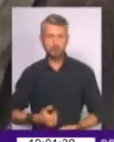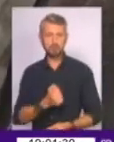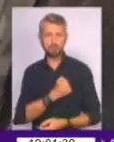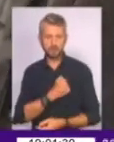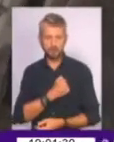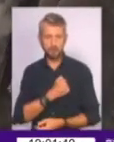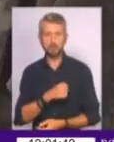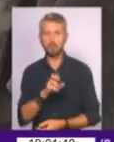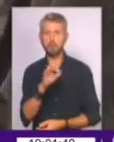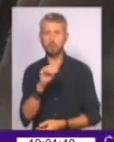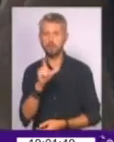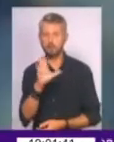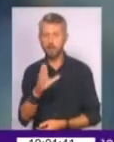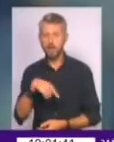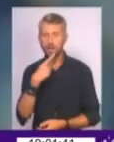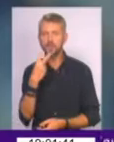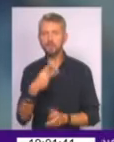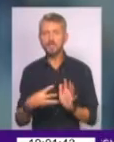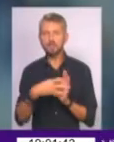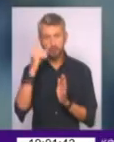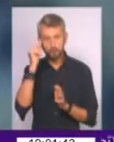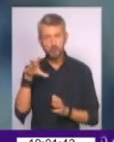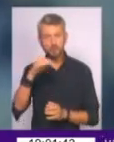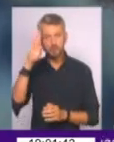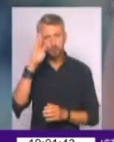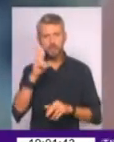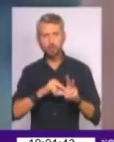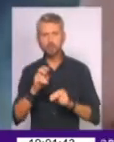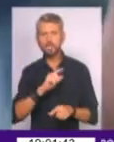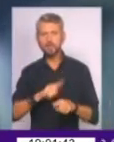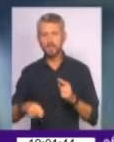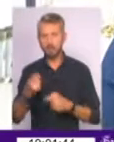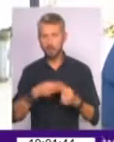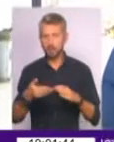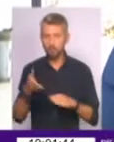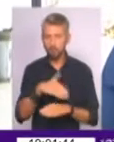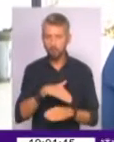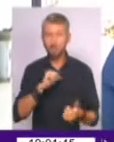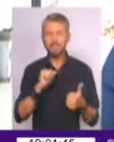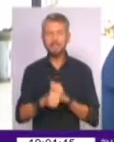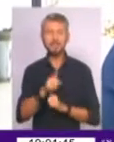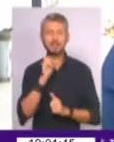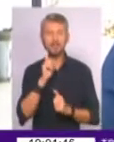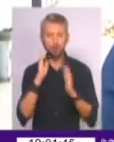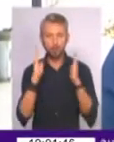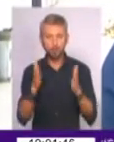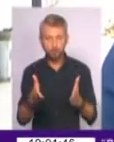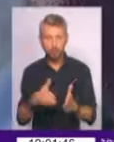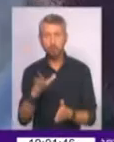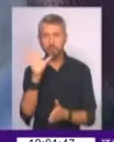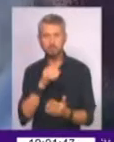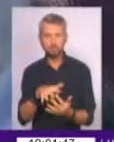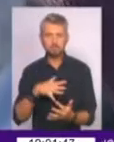Антон Боєв. Каже, що 29-го всі хлопці сподівались на швидке повернення додому. Та замість зеленого коридору довелося прориватися